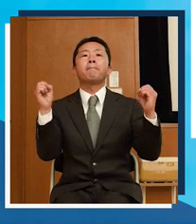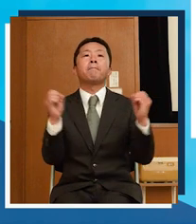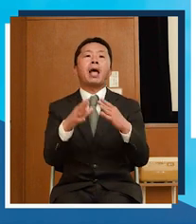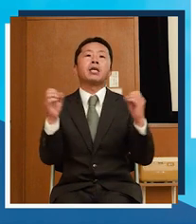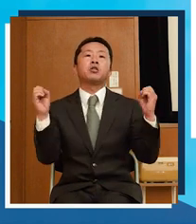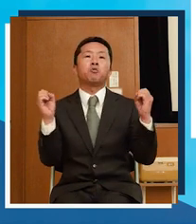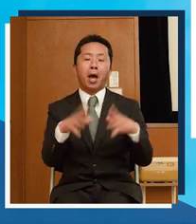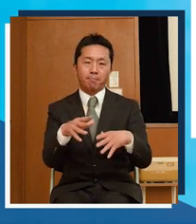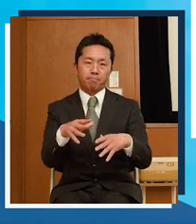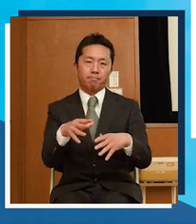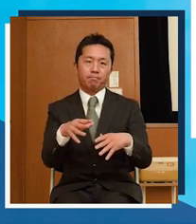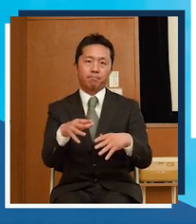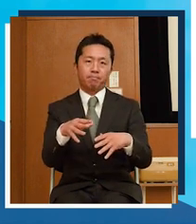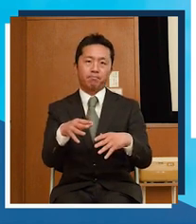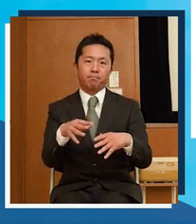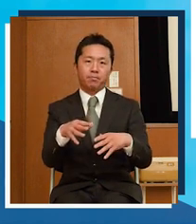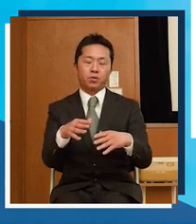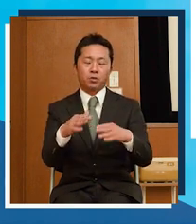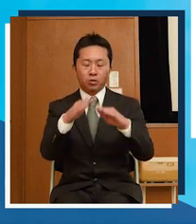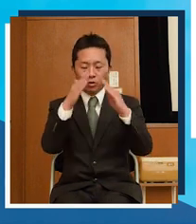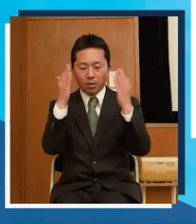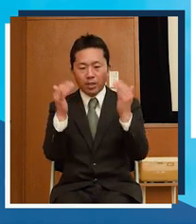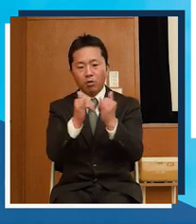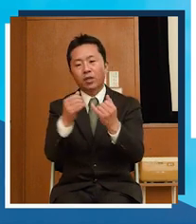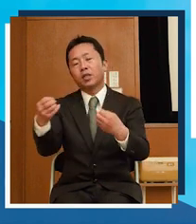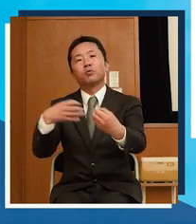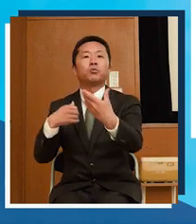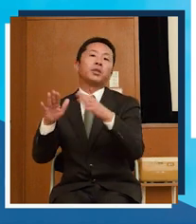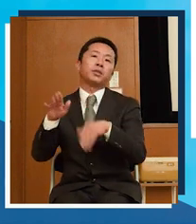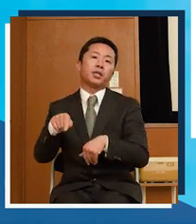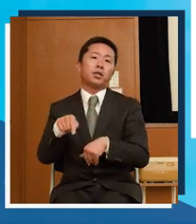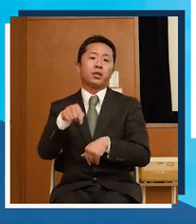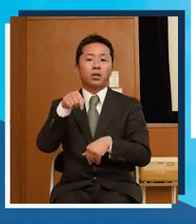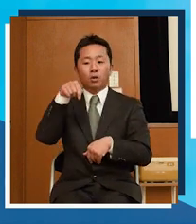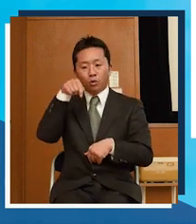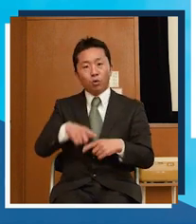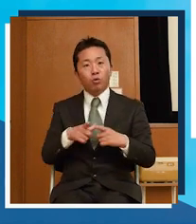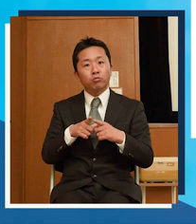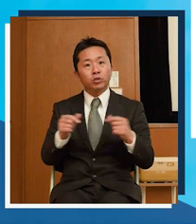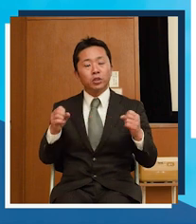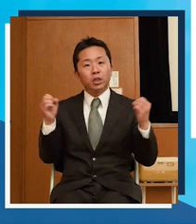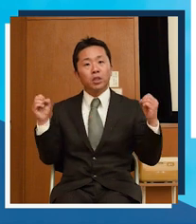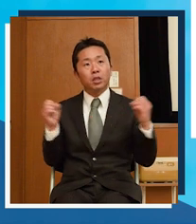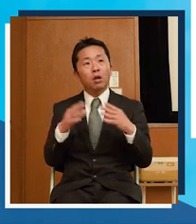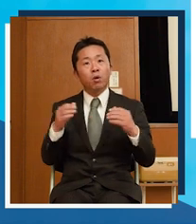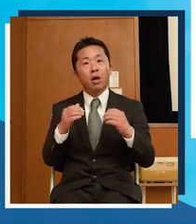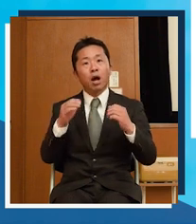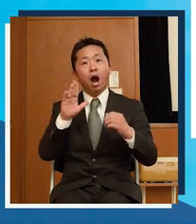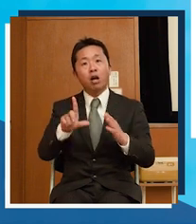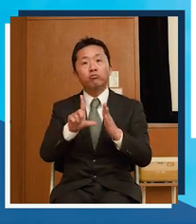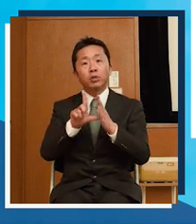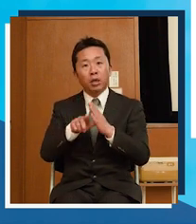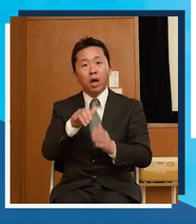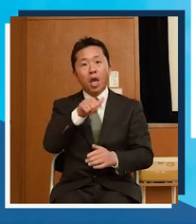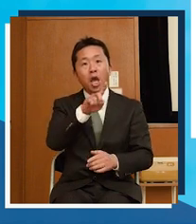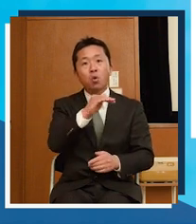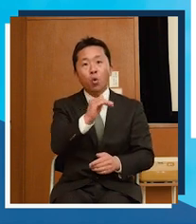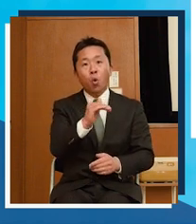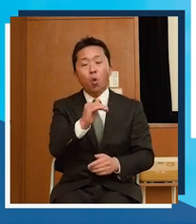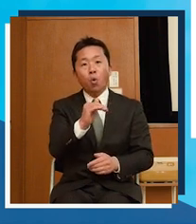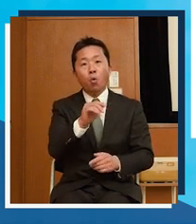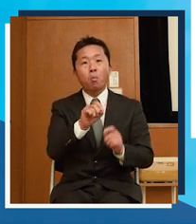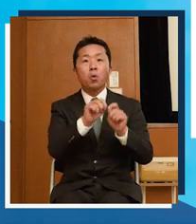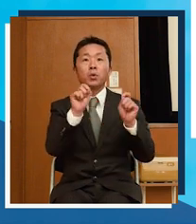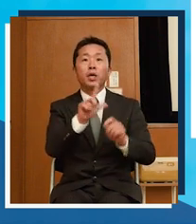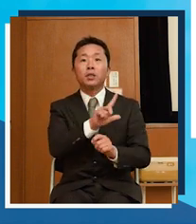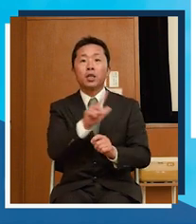全ての方々がそう答えられたことですこの国に対話が存在するのであればもっと早く辺のこの問題や不テマの問題